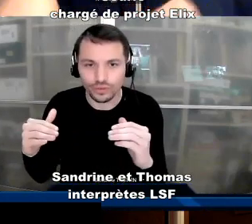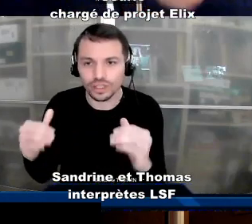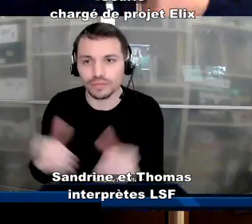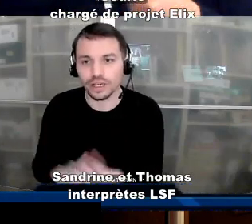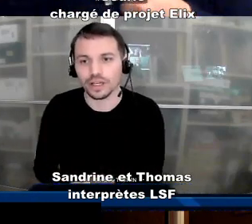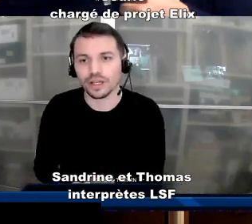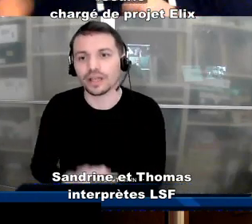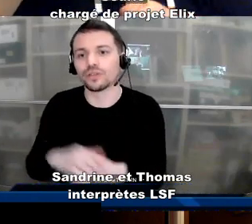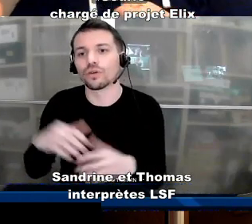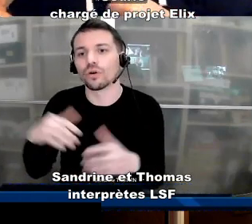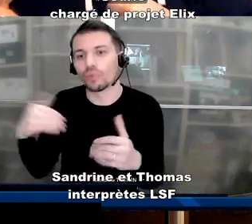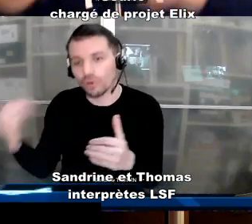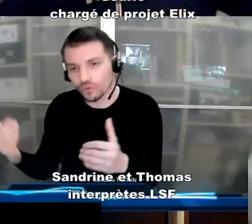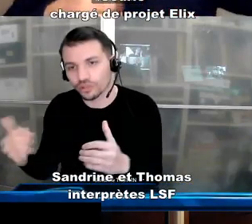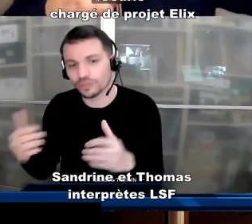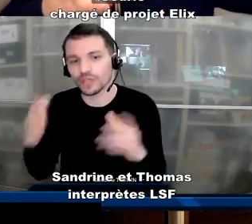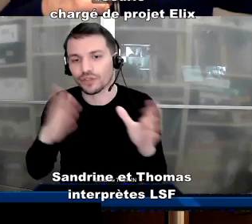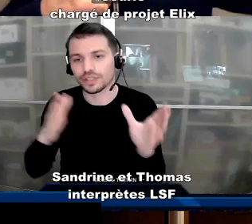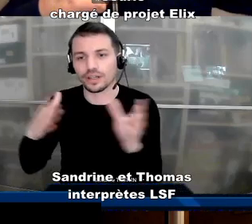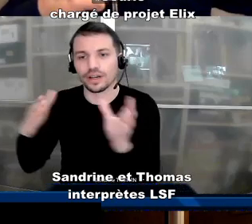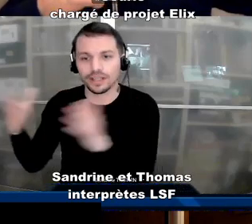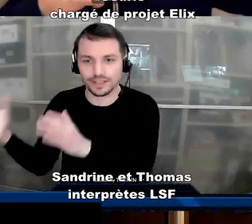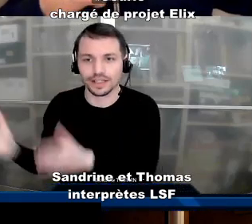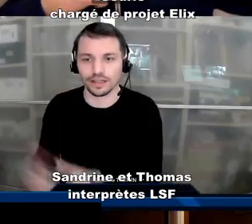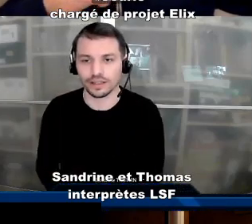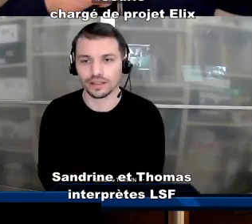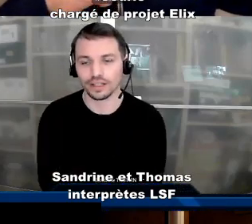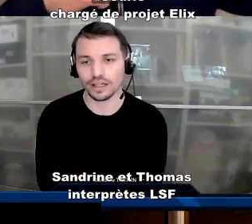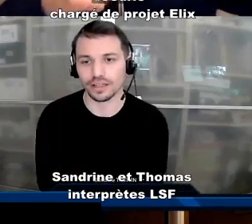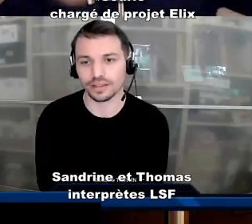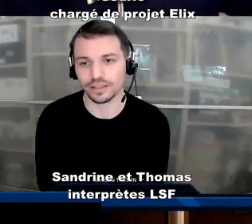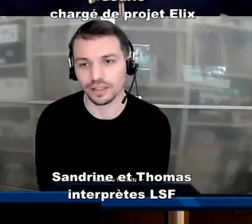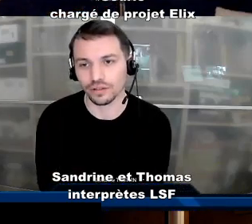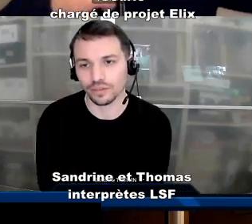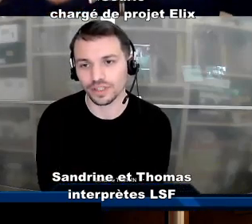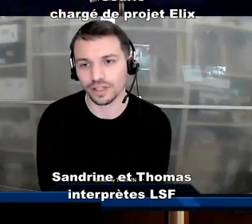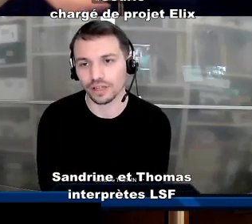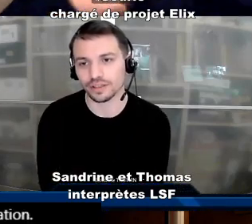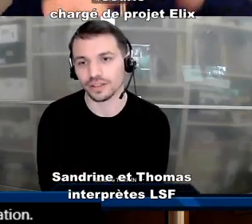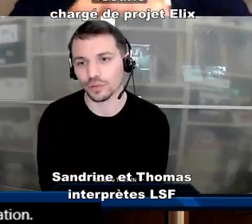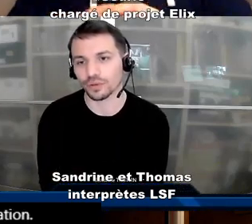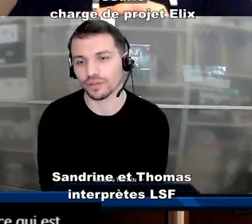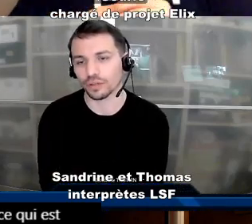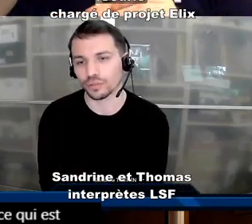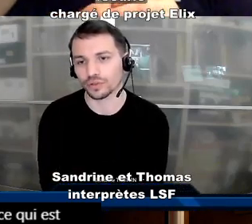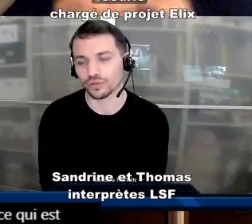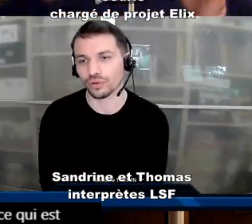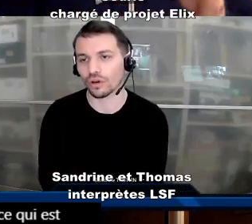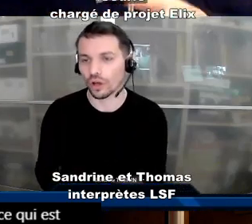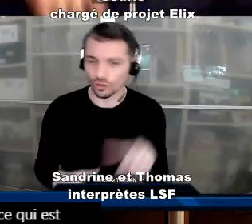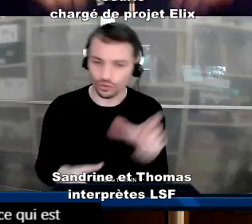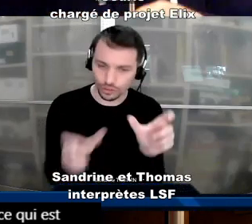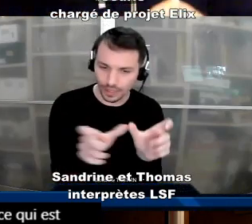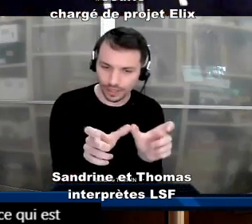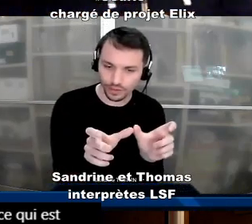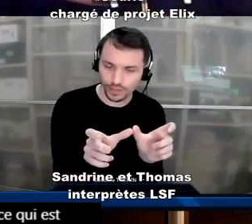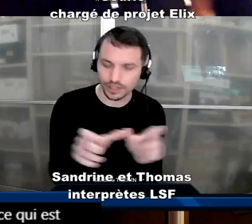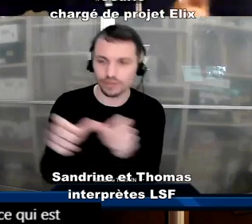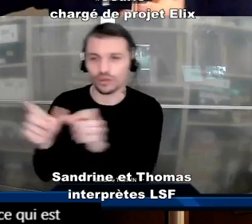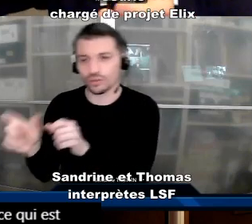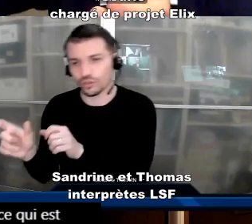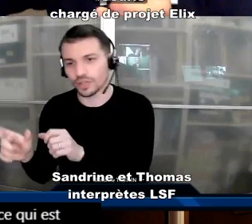de pause entre guillemets et de reprendre 2 semaines. En fait, c'est un cycle comme ça. C'est important d'avoir une pause entre 2